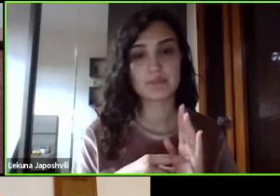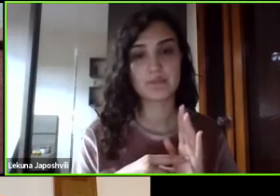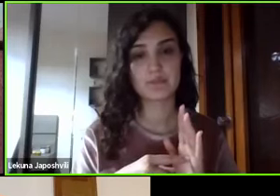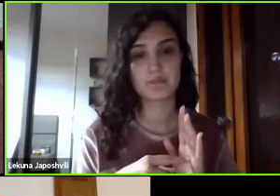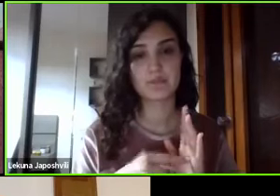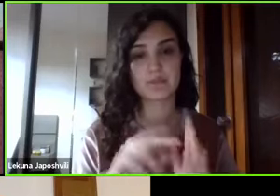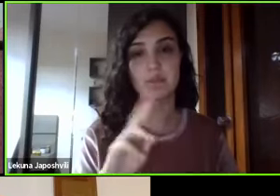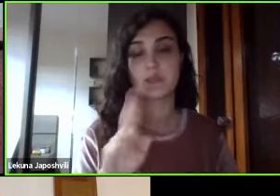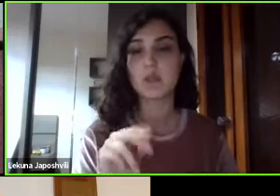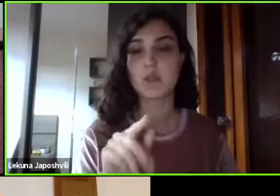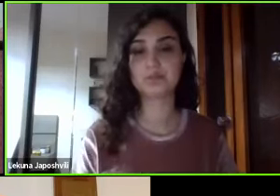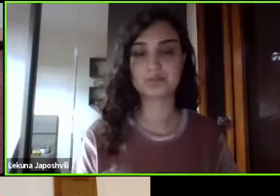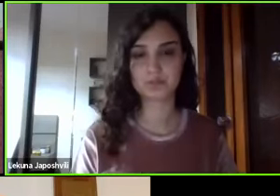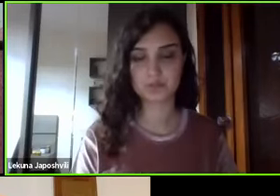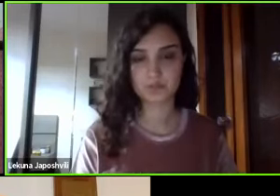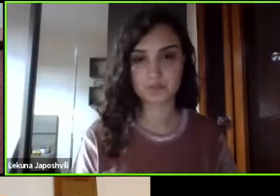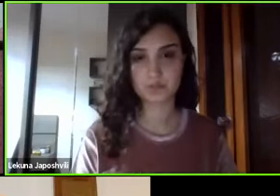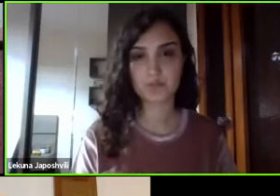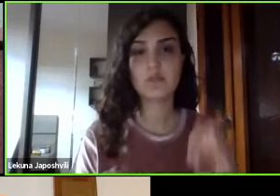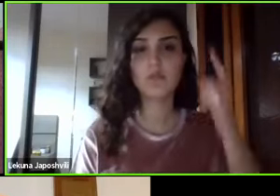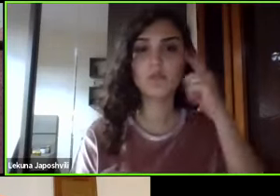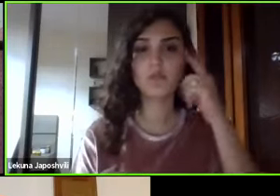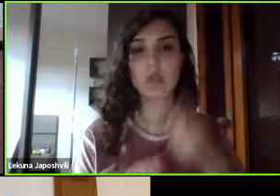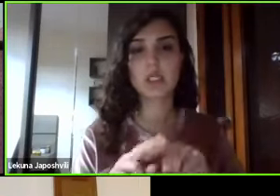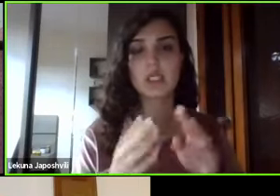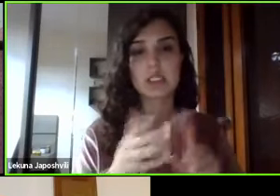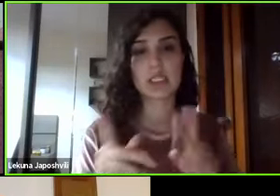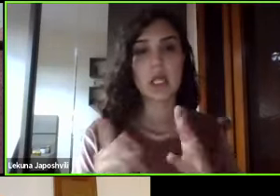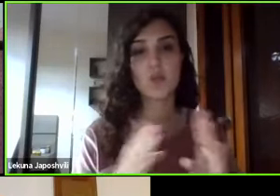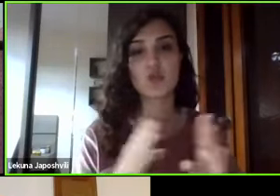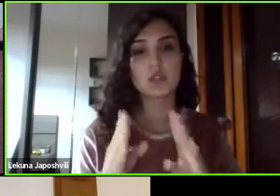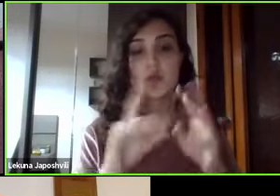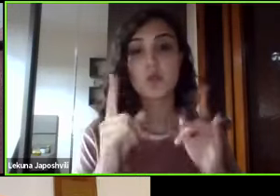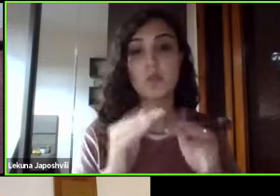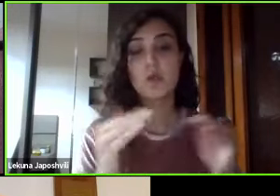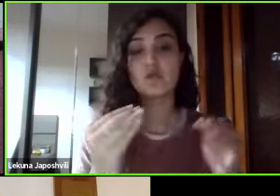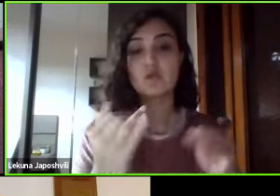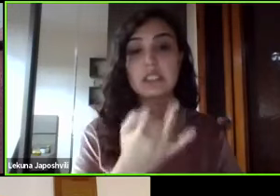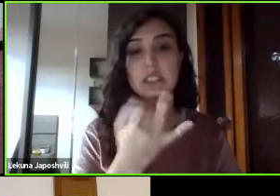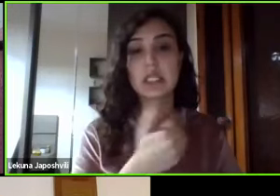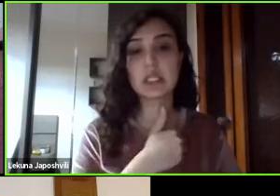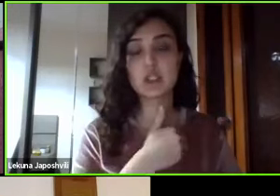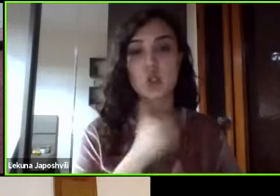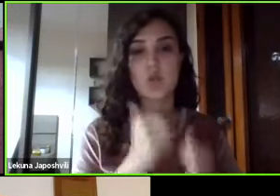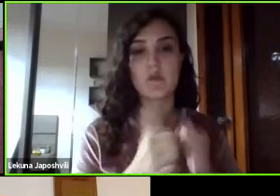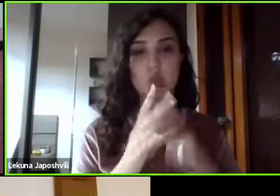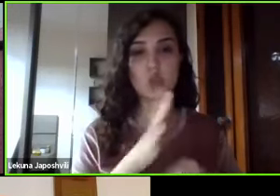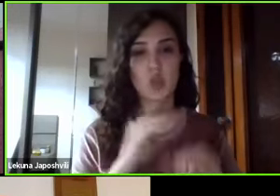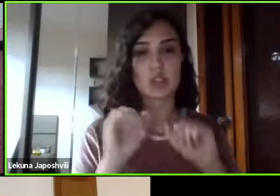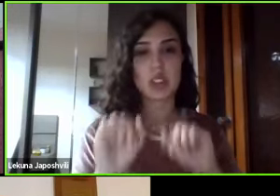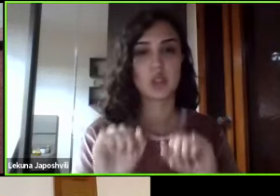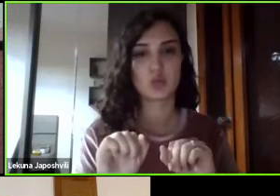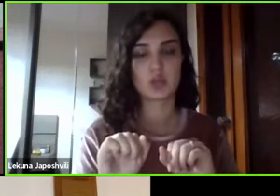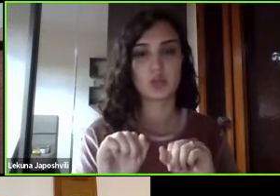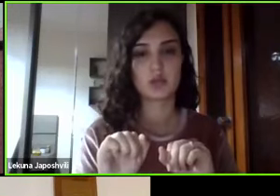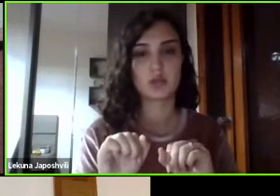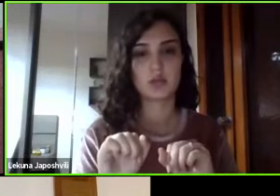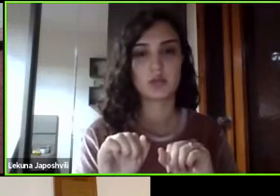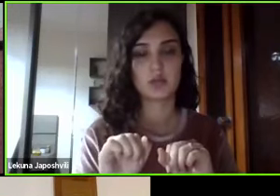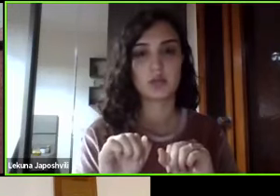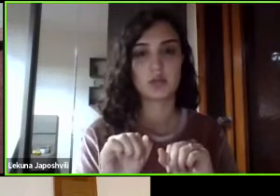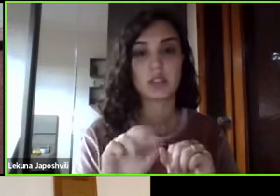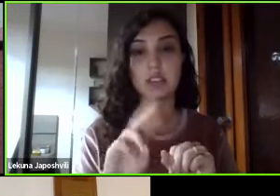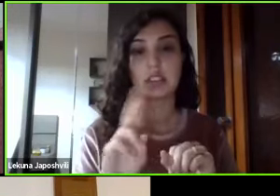და მე ფიქრობ, აი ეს არის გამოსავალი, რომ ბავშვის ინტერესი, ხო, ყოველთვის უნდა იყოს დაცული.